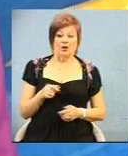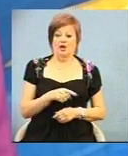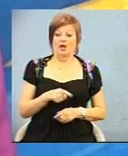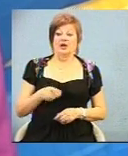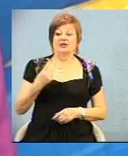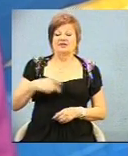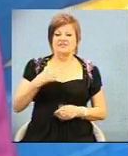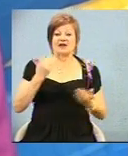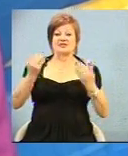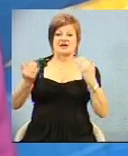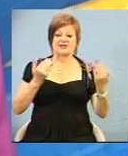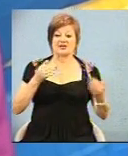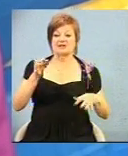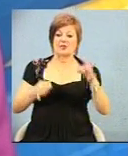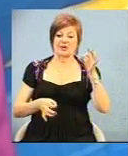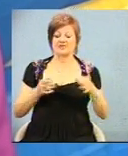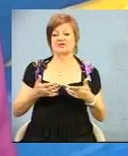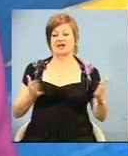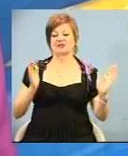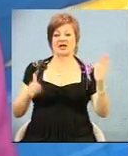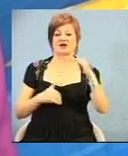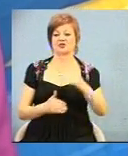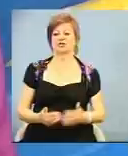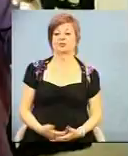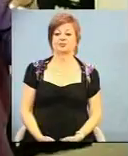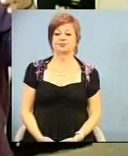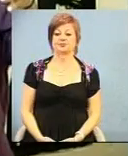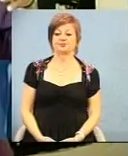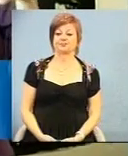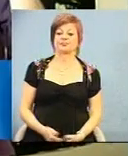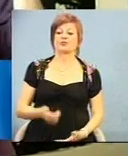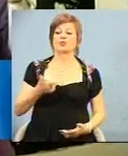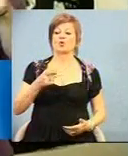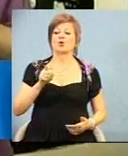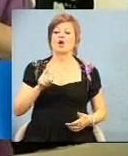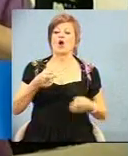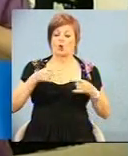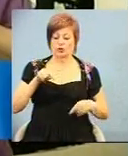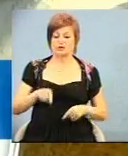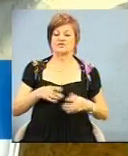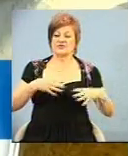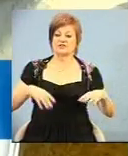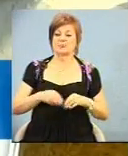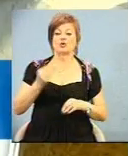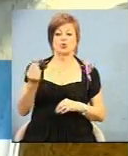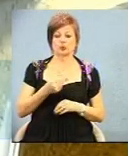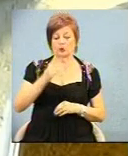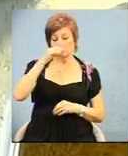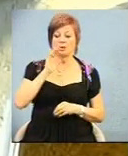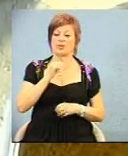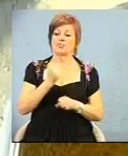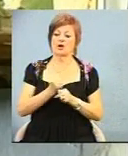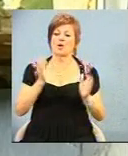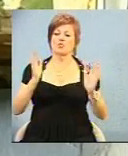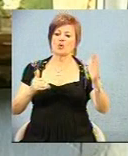творів демонструють пейзажі та абстрактні картини. Володимир Гулич народився в родині художників. Батьки працювали над картинами,